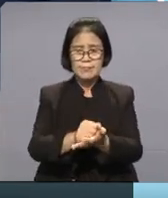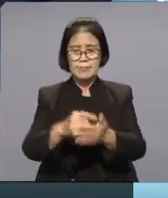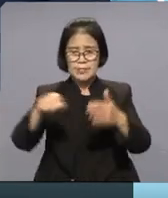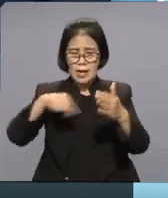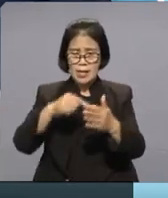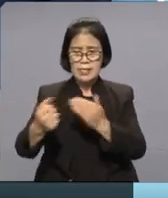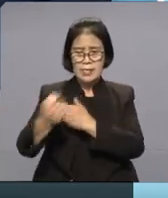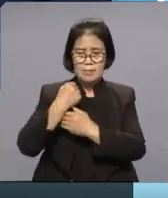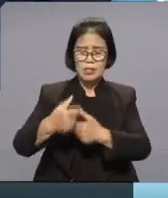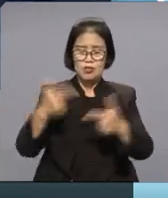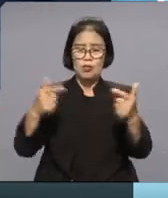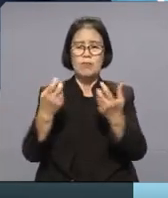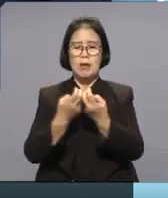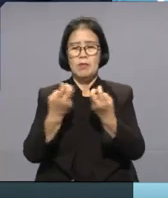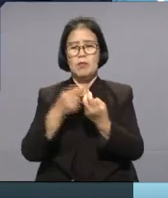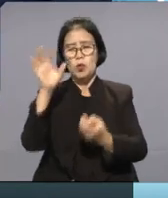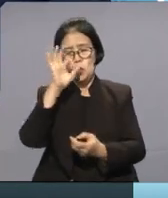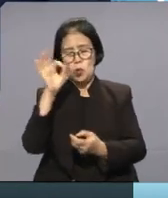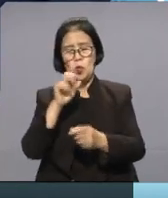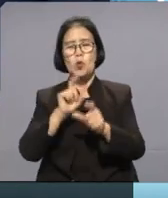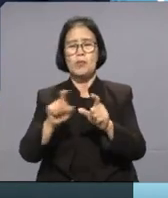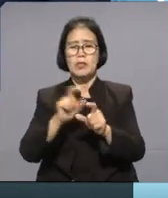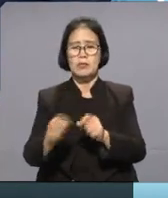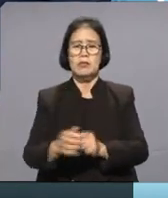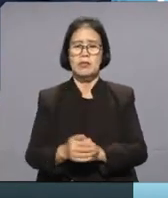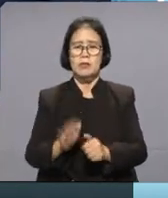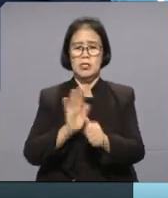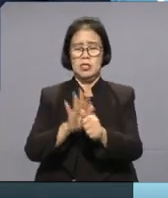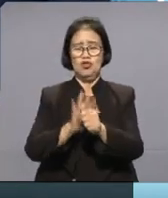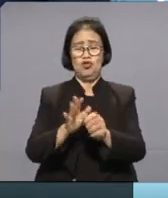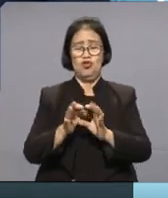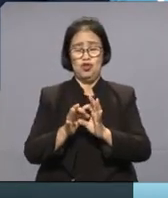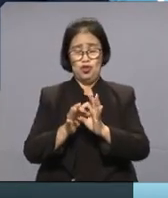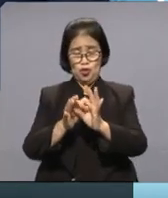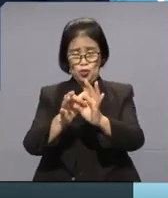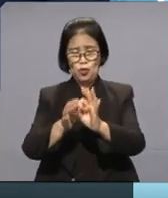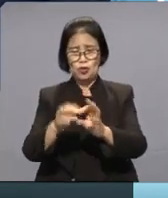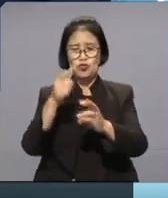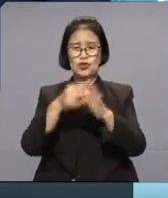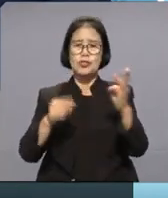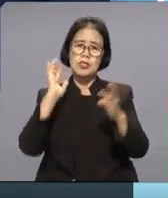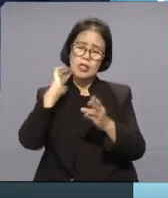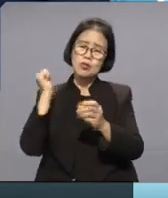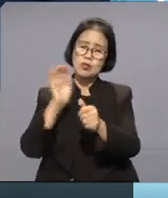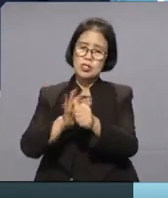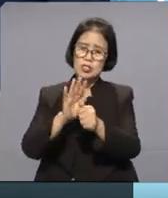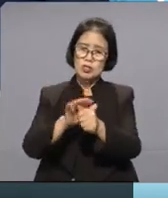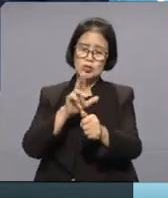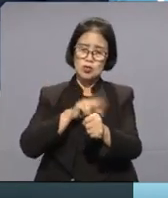고민할 것이고 그러나 지지율에 연동돼 있다고 제가 말씀드렸기 때문에 윤석열 대통령의 지지율이 만약